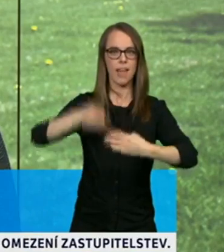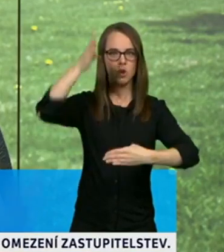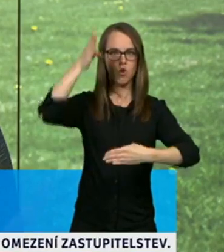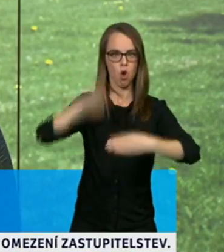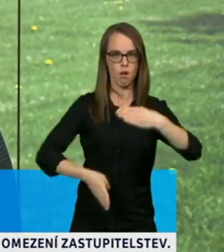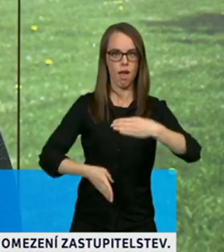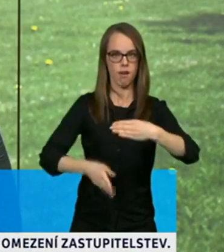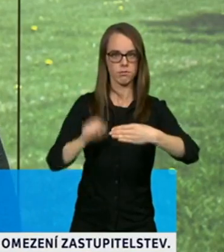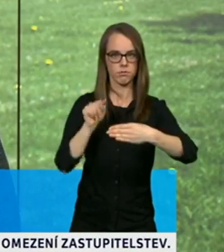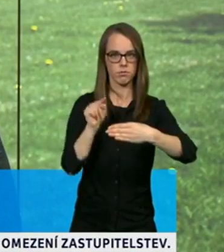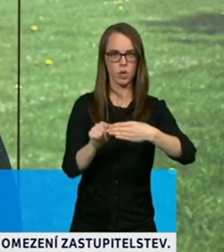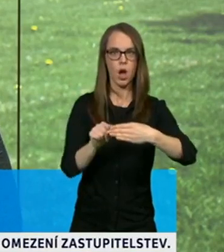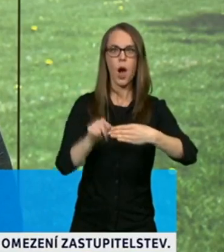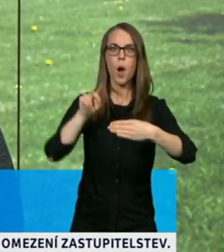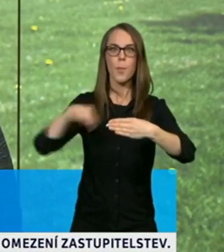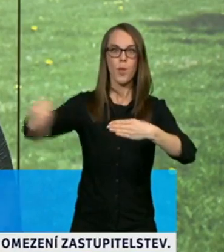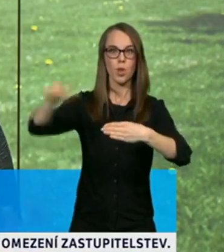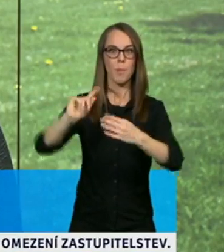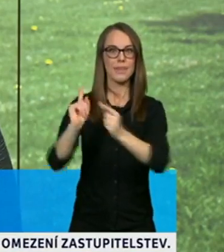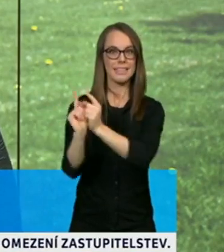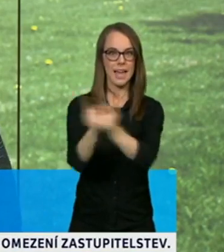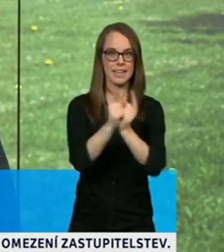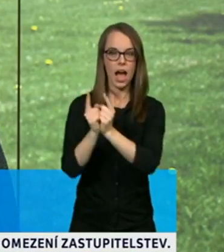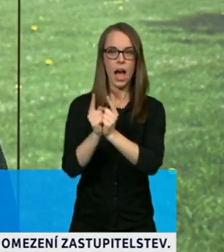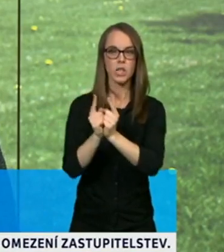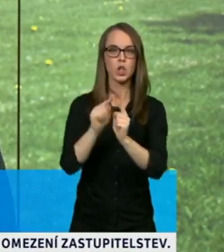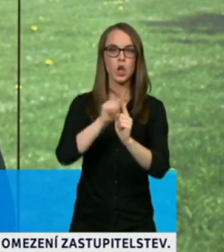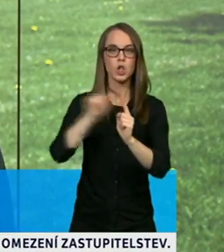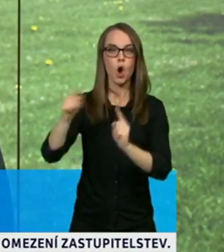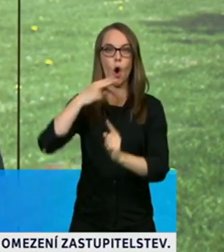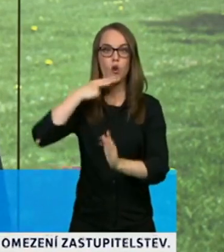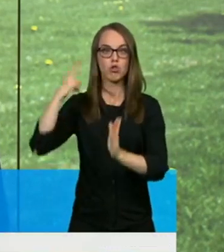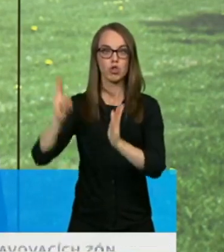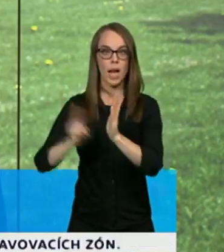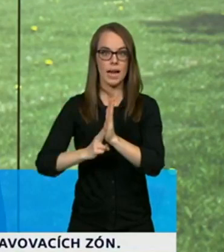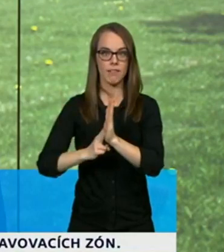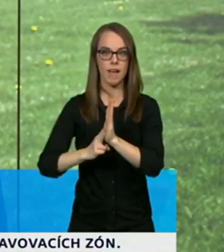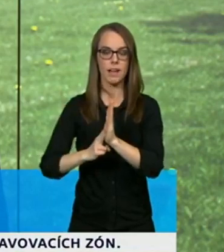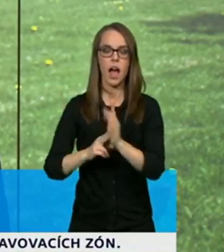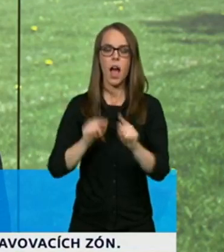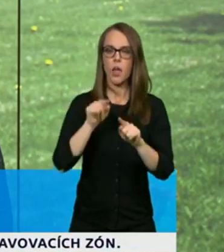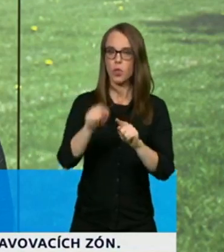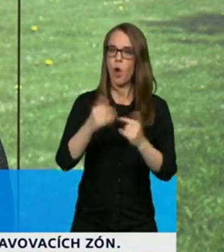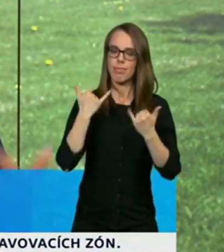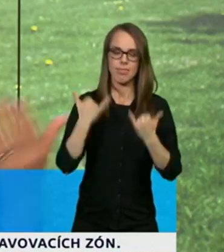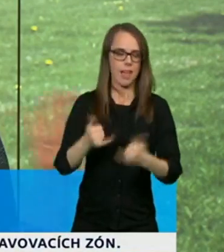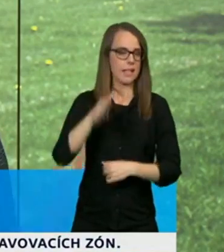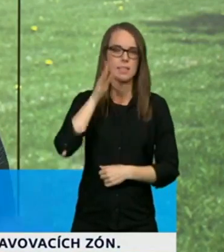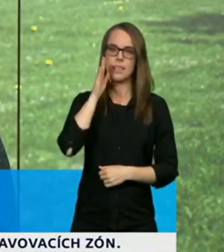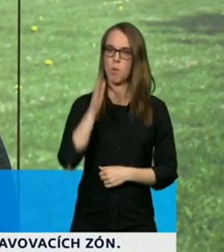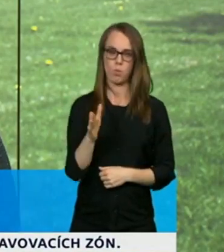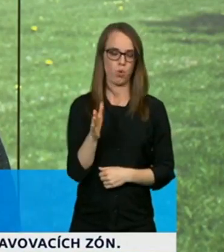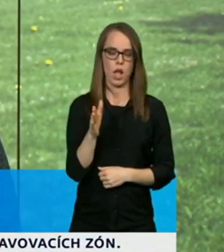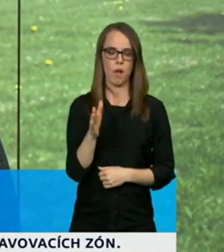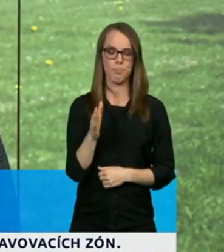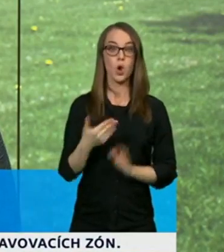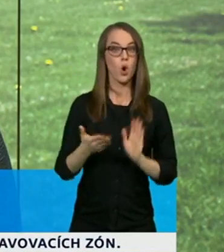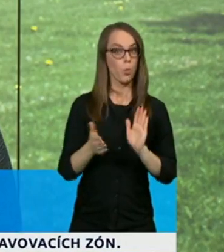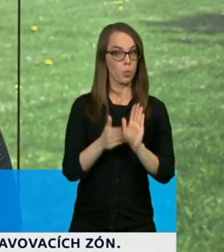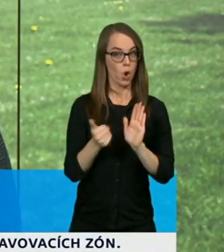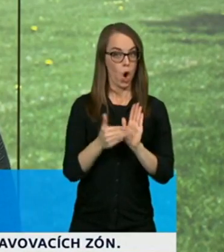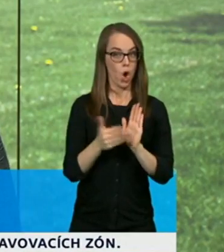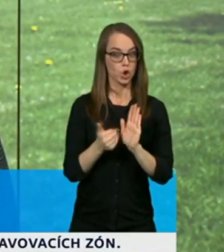průběhu nebo do konce června vždycky toho roku předcházejícího. Je to z prostého důvodu, že je